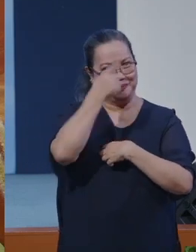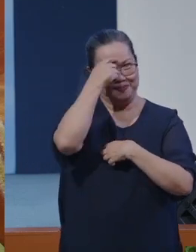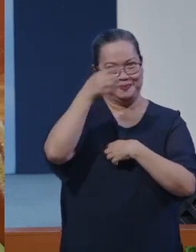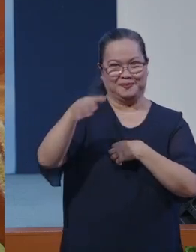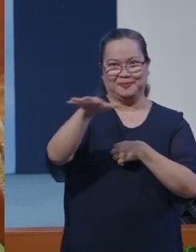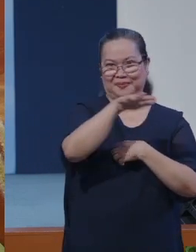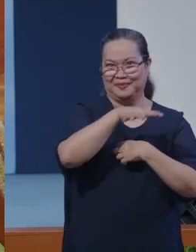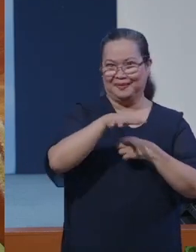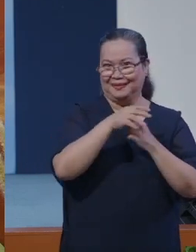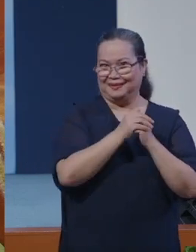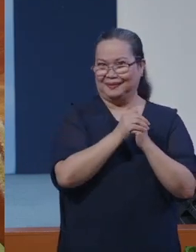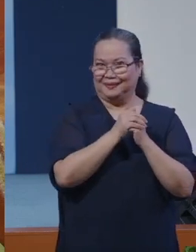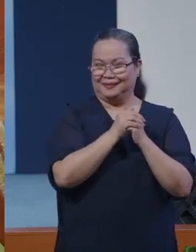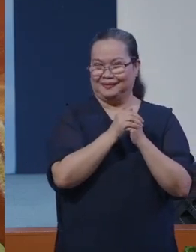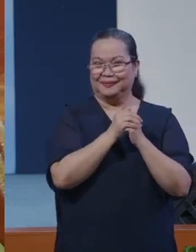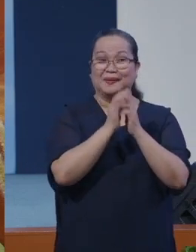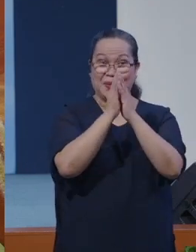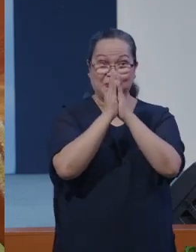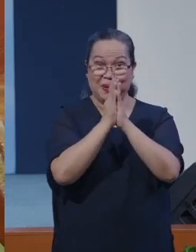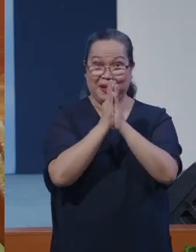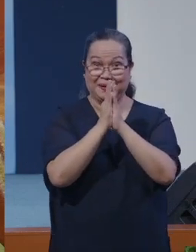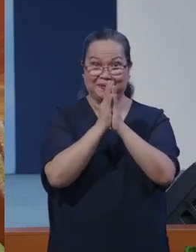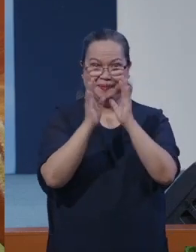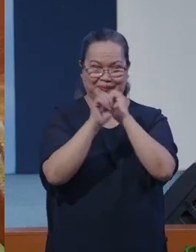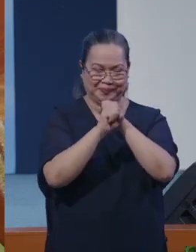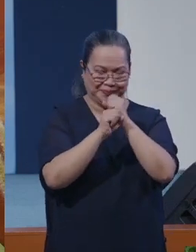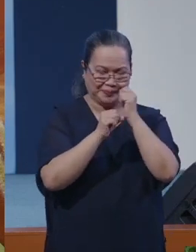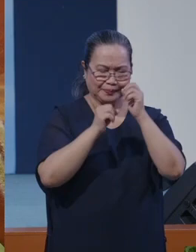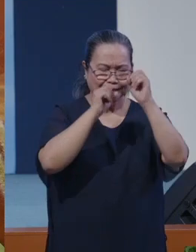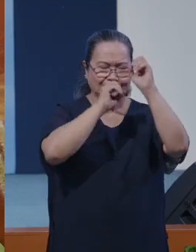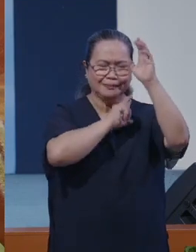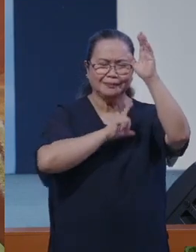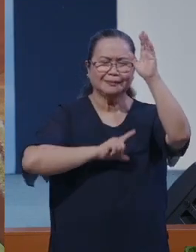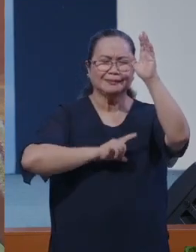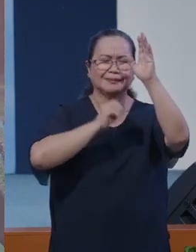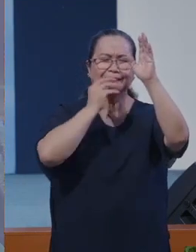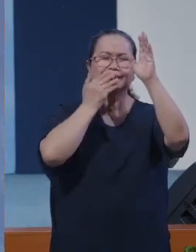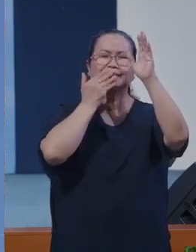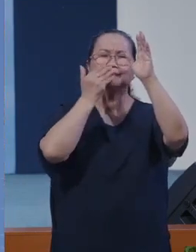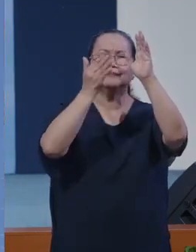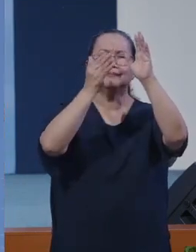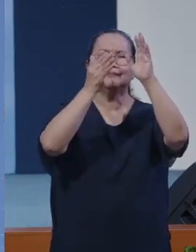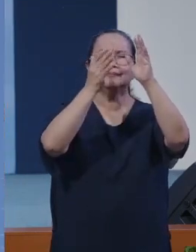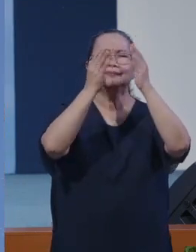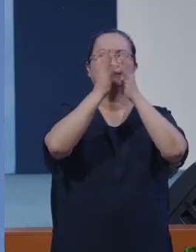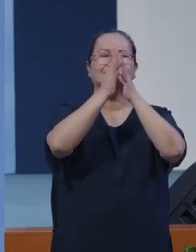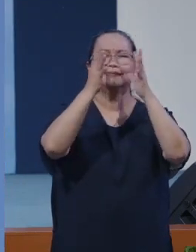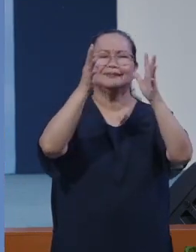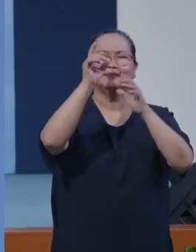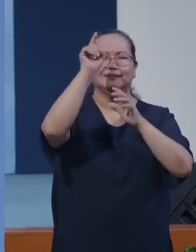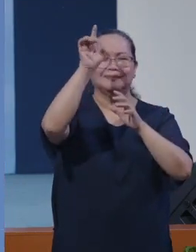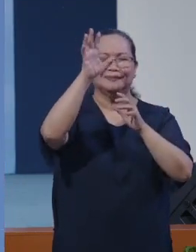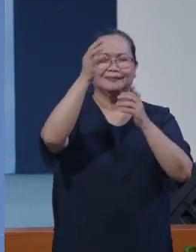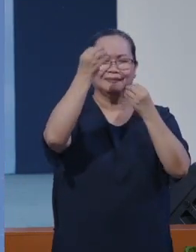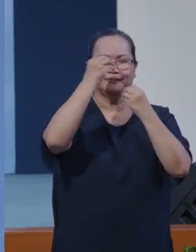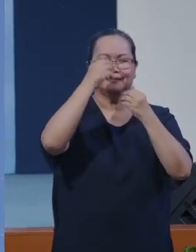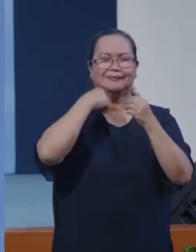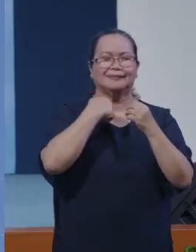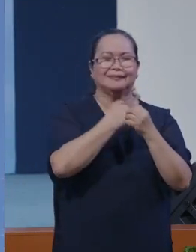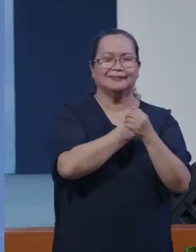tayo. Tayo manalangin. Panginoon, marami pong salamat sa inyong turo sa